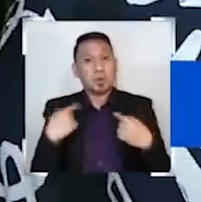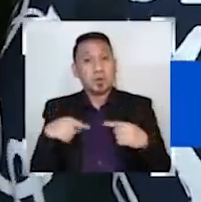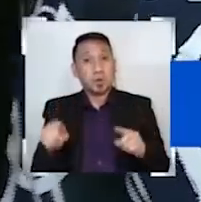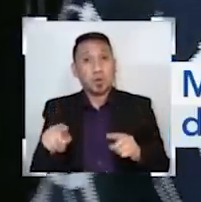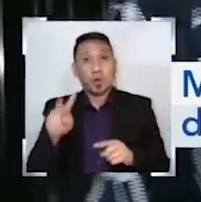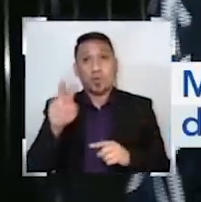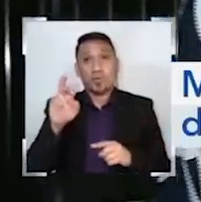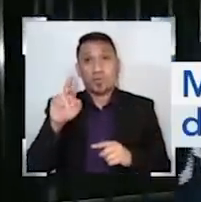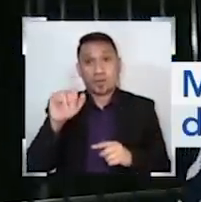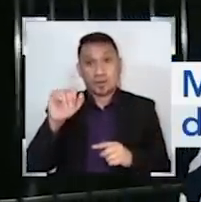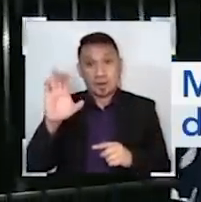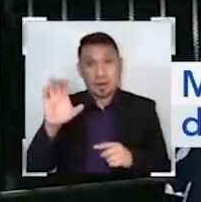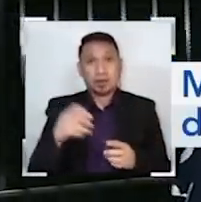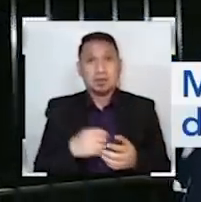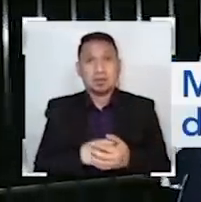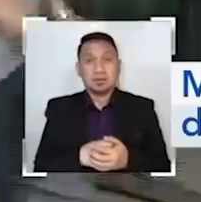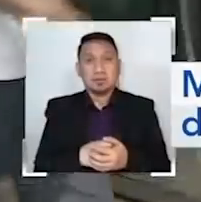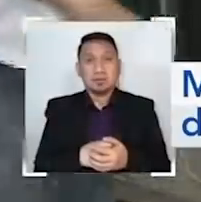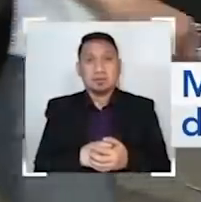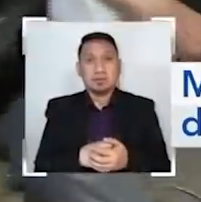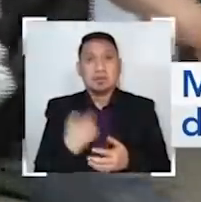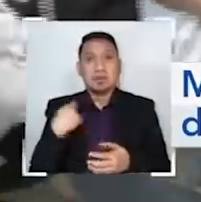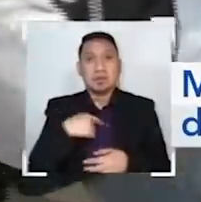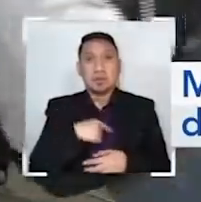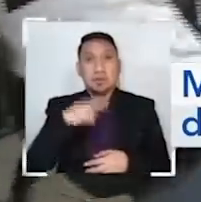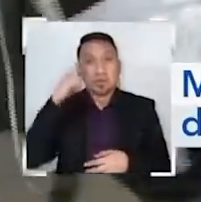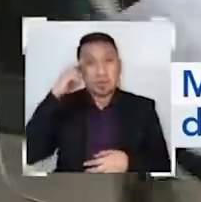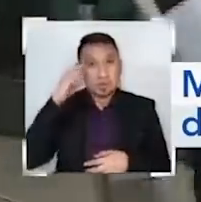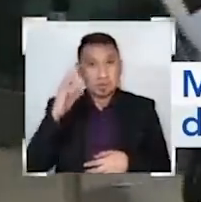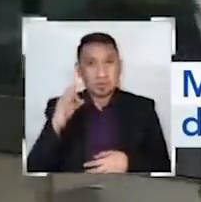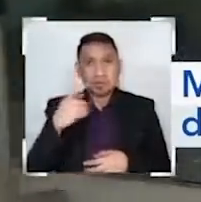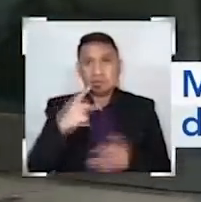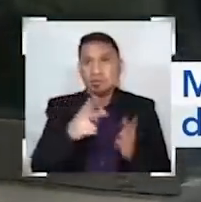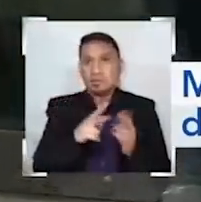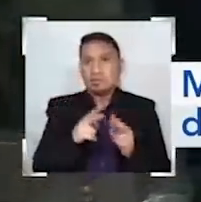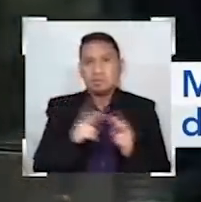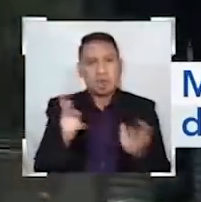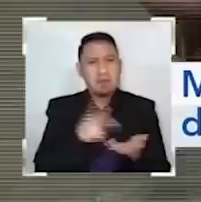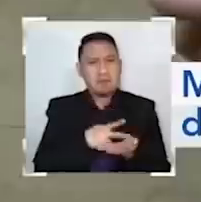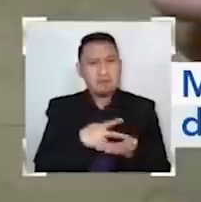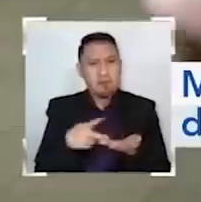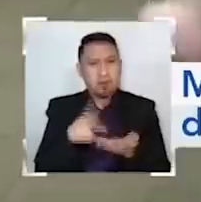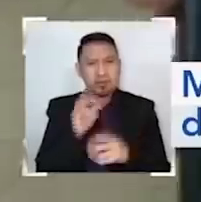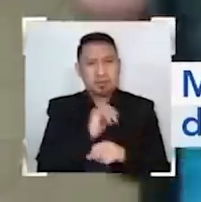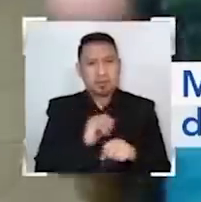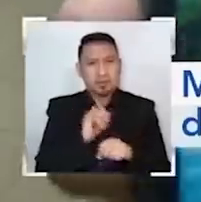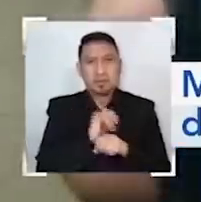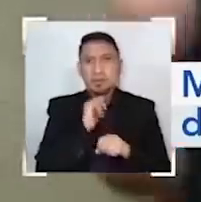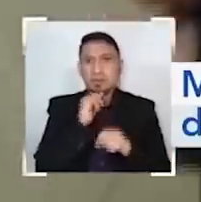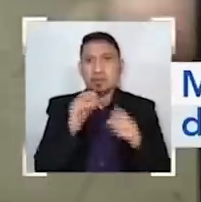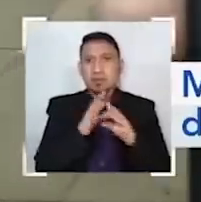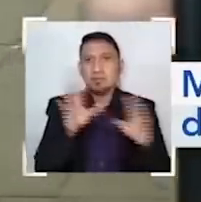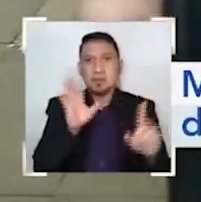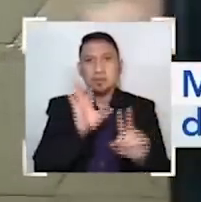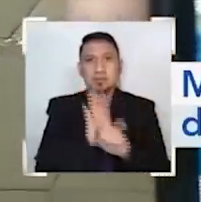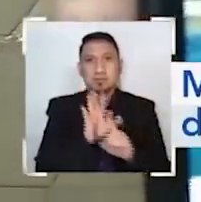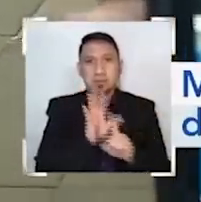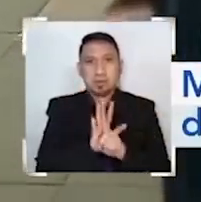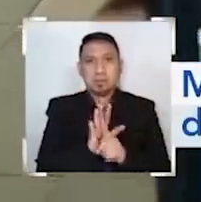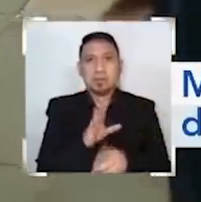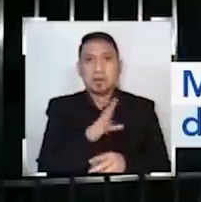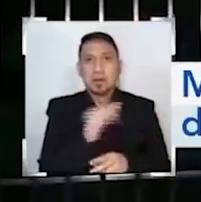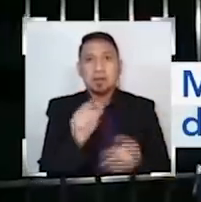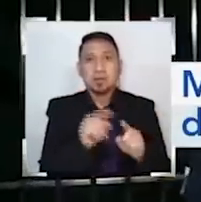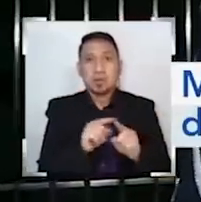Island. Pinili namin nun kasi it's virgin pang island, hindi masyadong popular. And then also, we have a beach